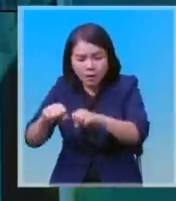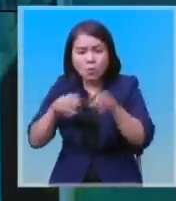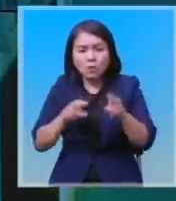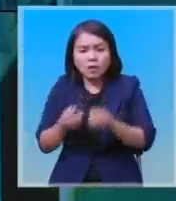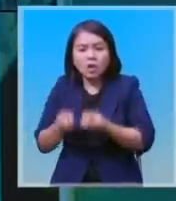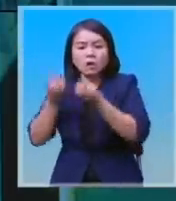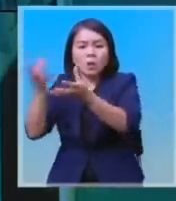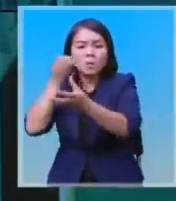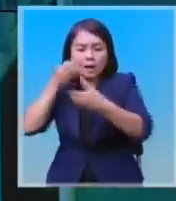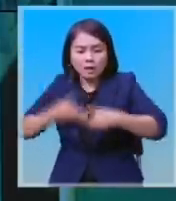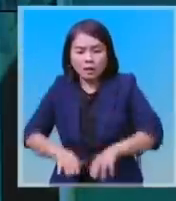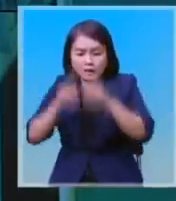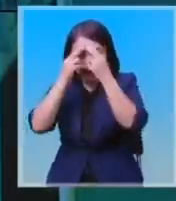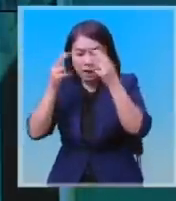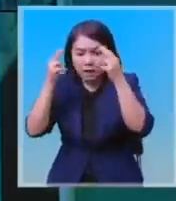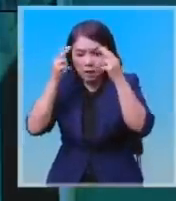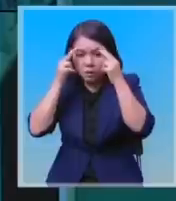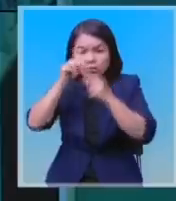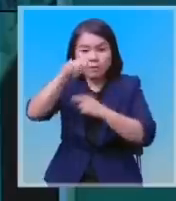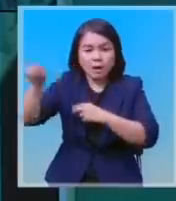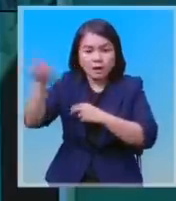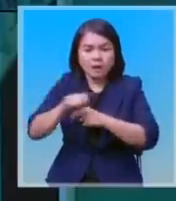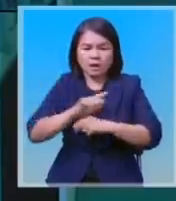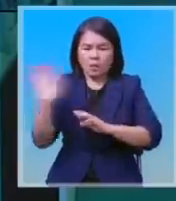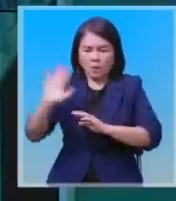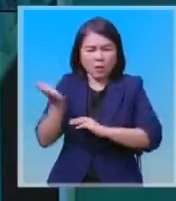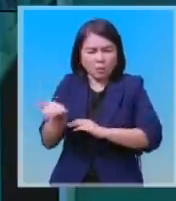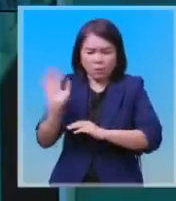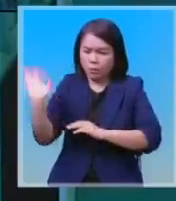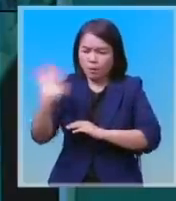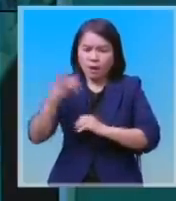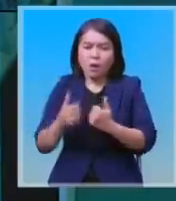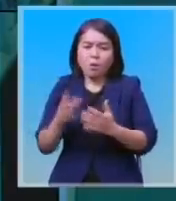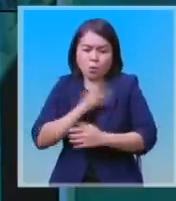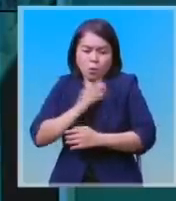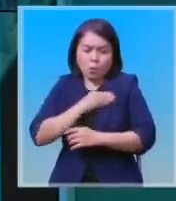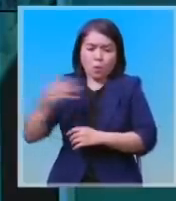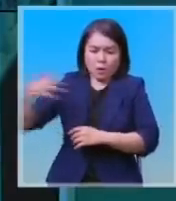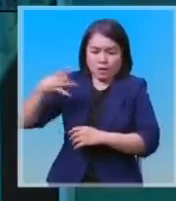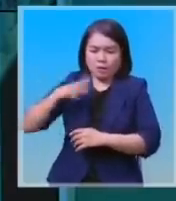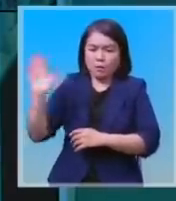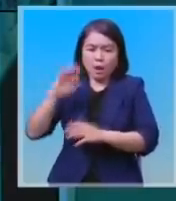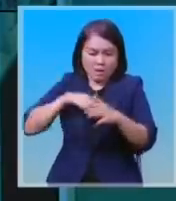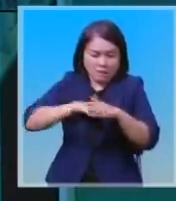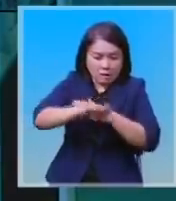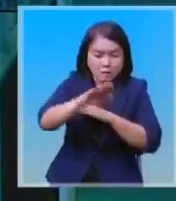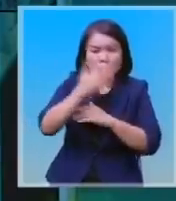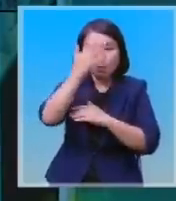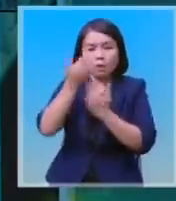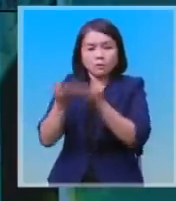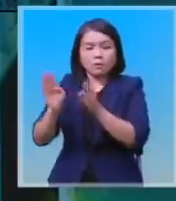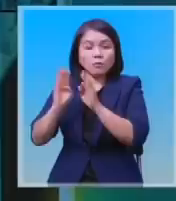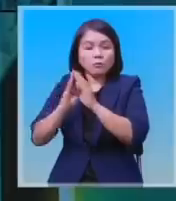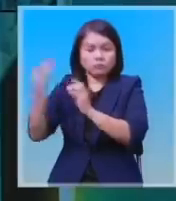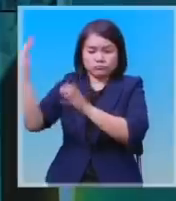เทศต้นทางก็คือซาอุดิอาระเบียหรือเปล่าว่าเธอบอกว่าอย่าส่งเธอกลับเลยเธอจะถูกทำร้ายเธอหนีมาเพราะว่าที่บ้านเนี่ยจะบังคับให้เธอเนี่ยแต่งงาน